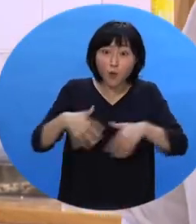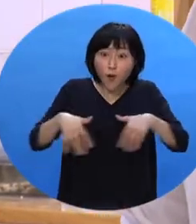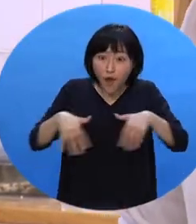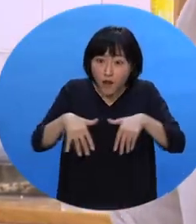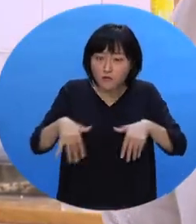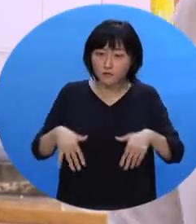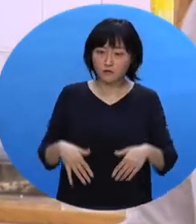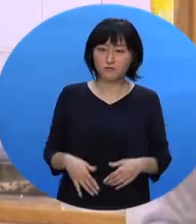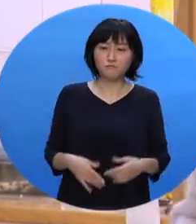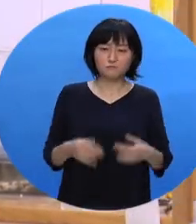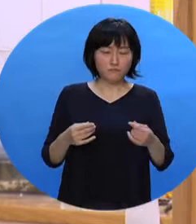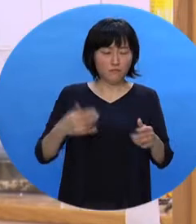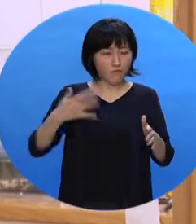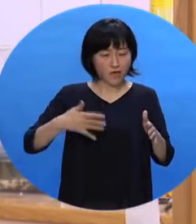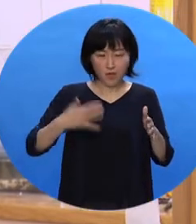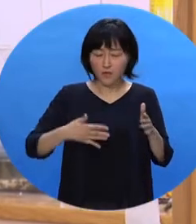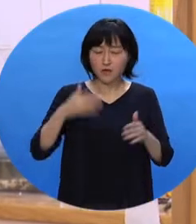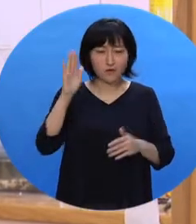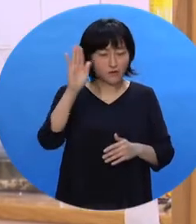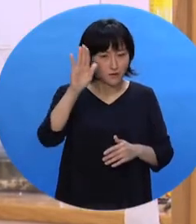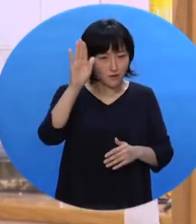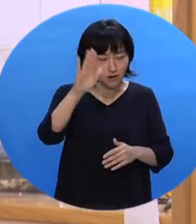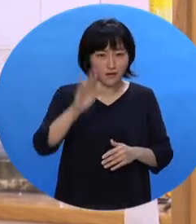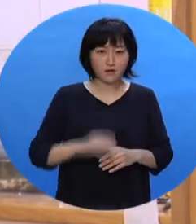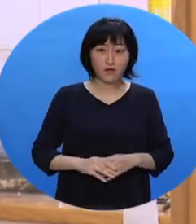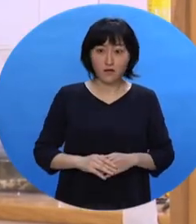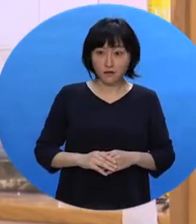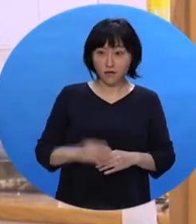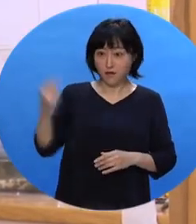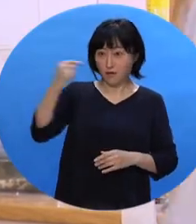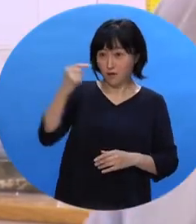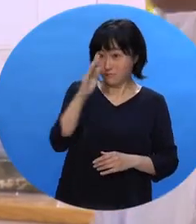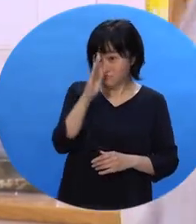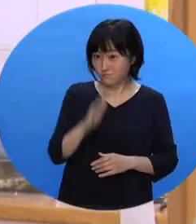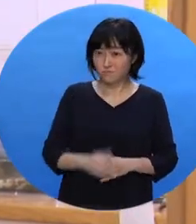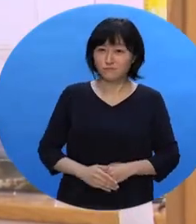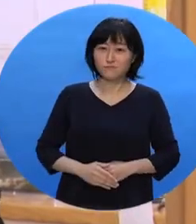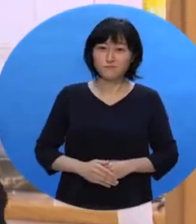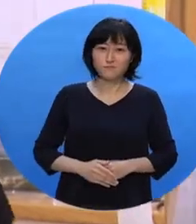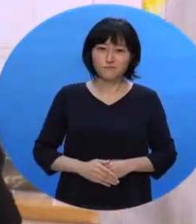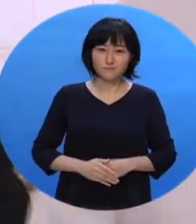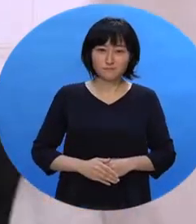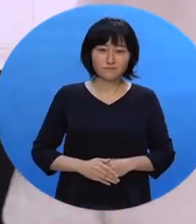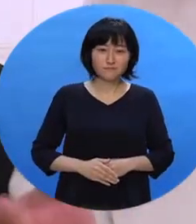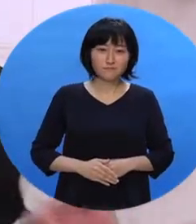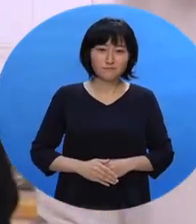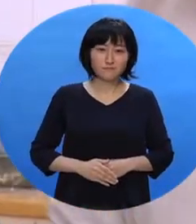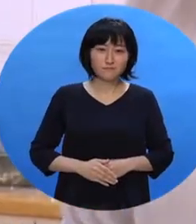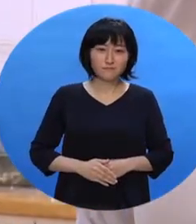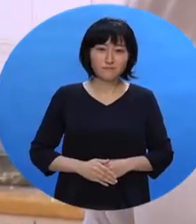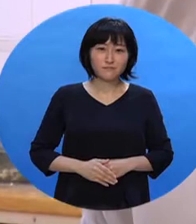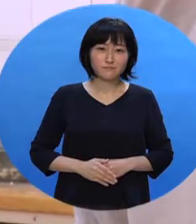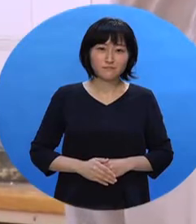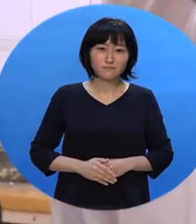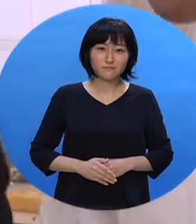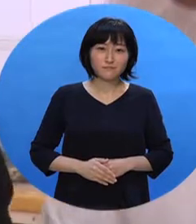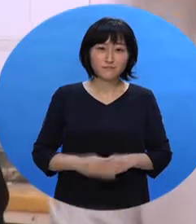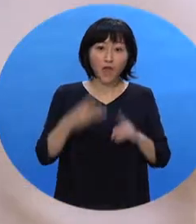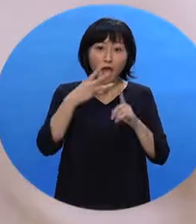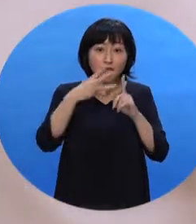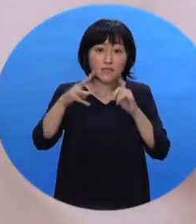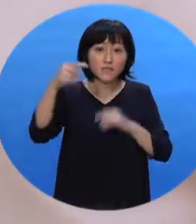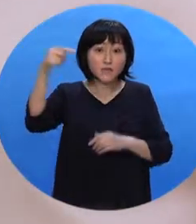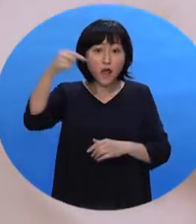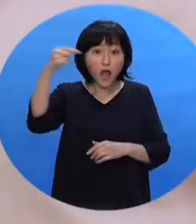ったばかりなんですか？ 入り口ですね。 ちょっと早く教えてくださいよ。それこれ入り口なんて。 そうなんです。ちょ